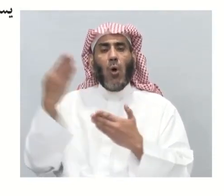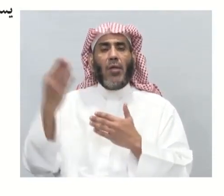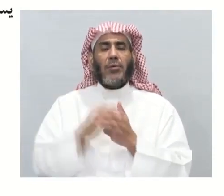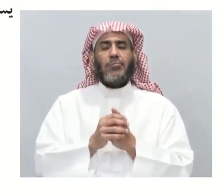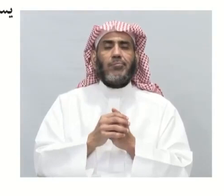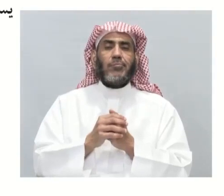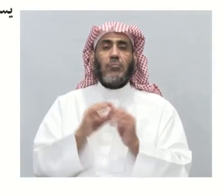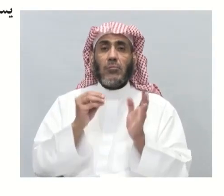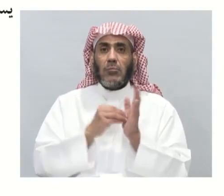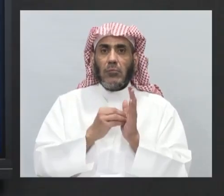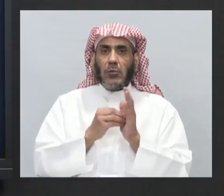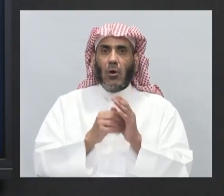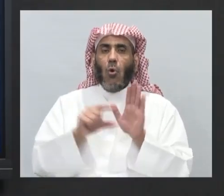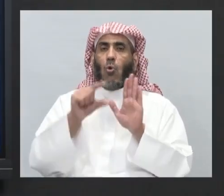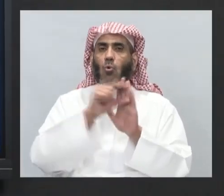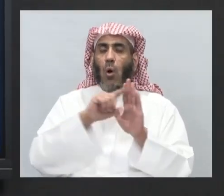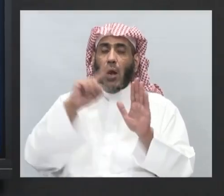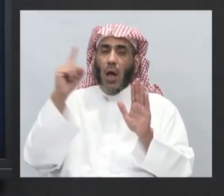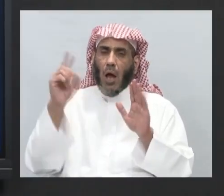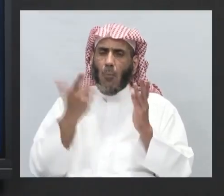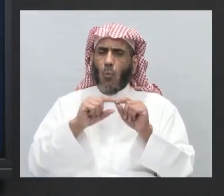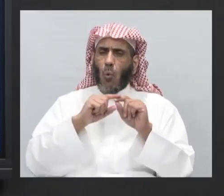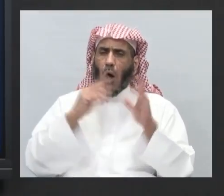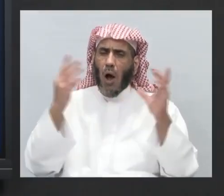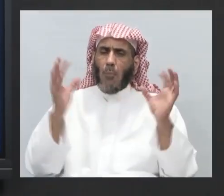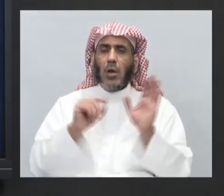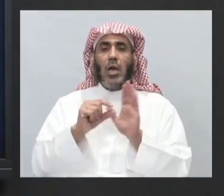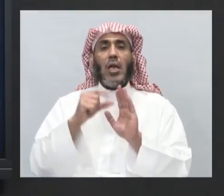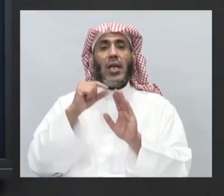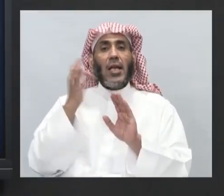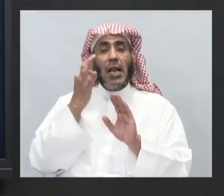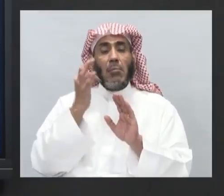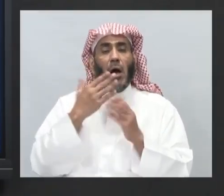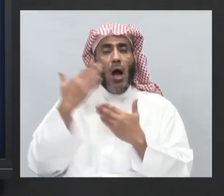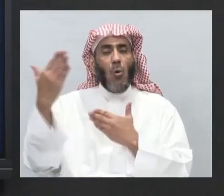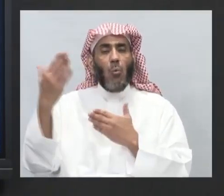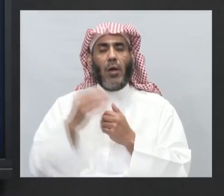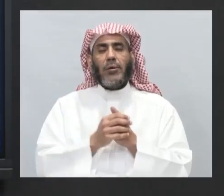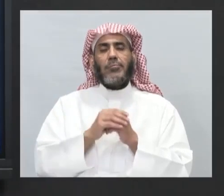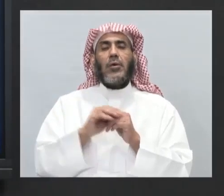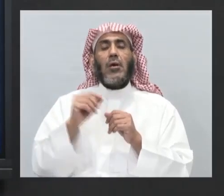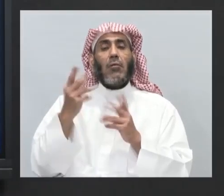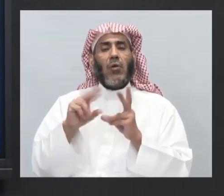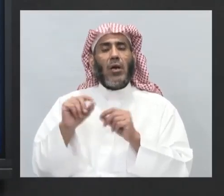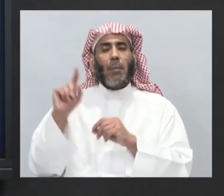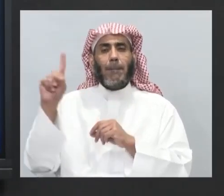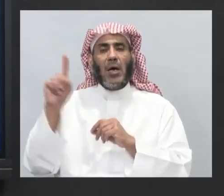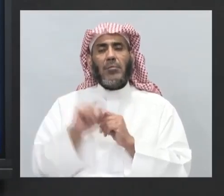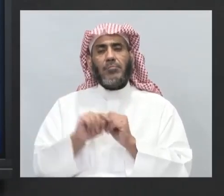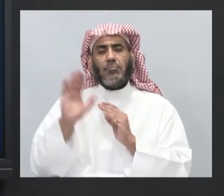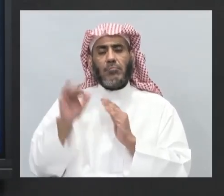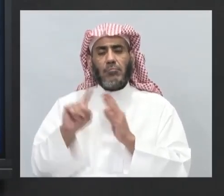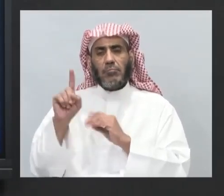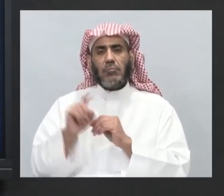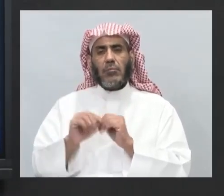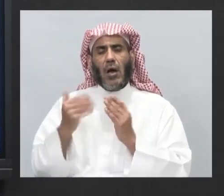يكون هناك عنوان عام للكلمه او المحاضره وركز على فقره باء الان لما عرضها وما كان قبلها